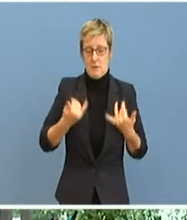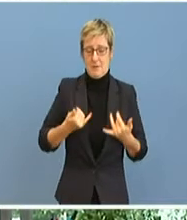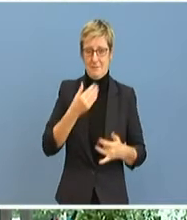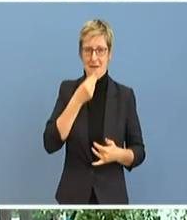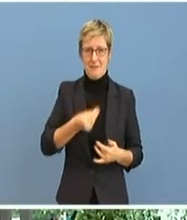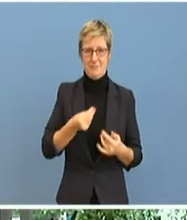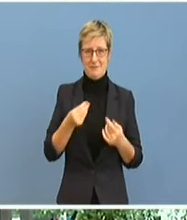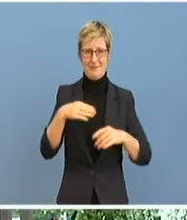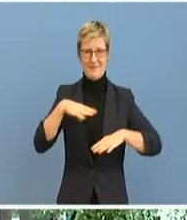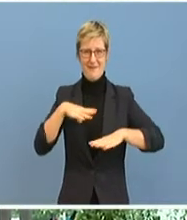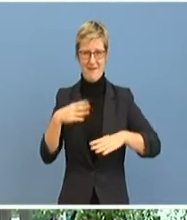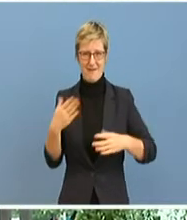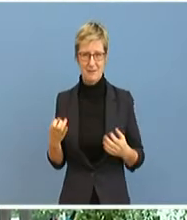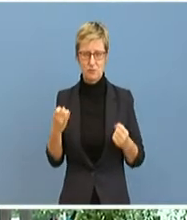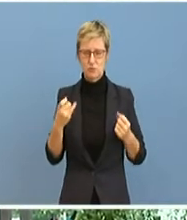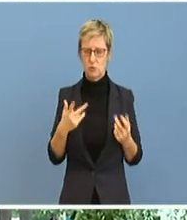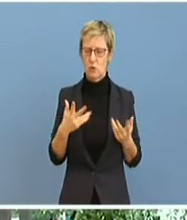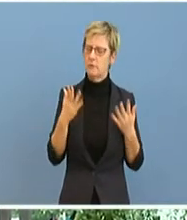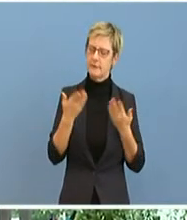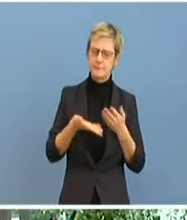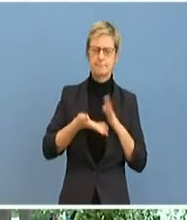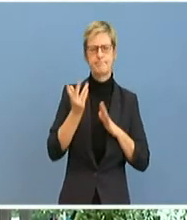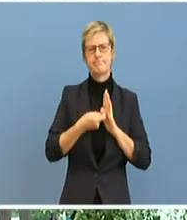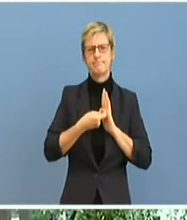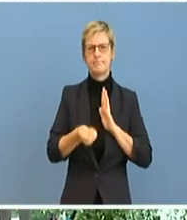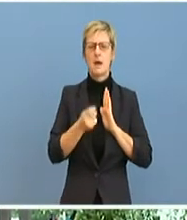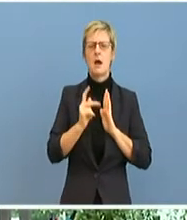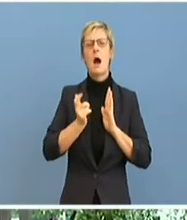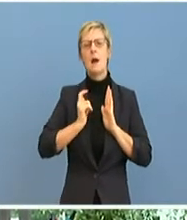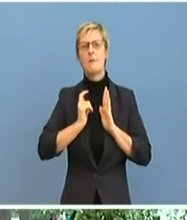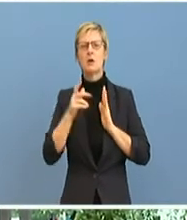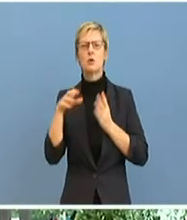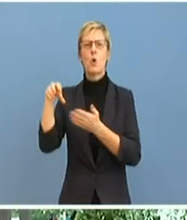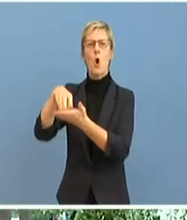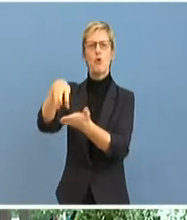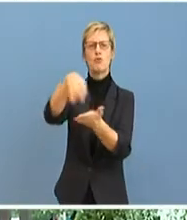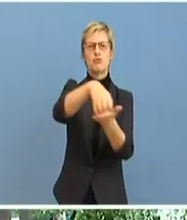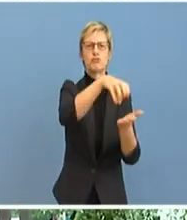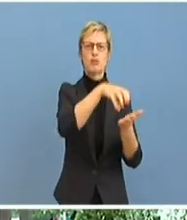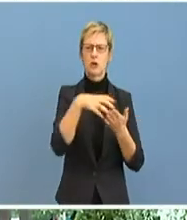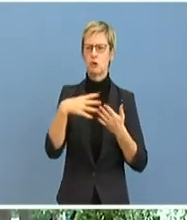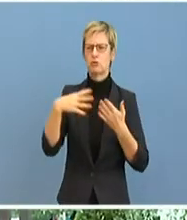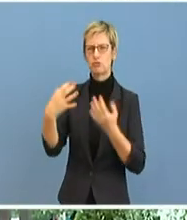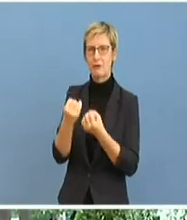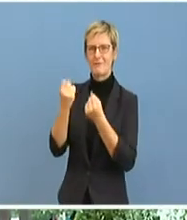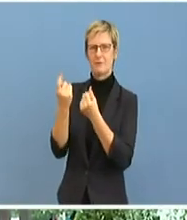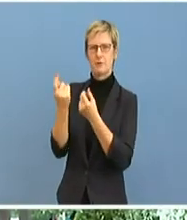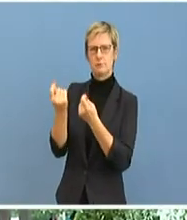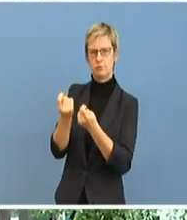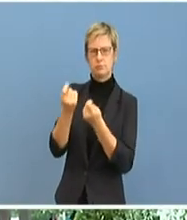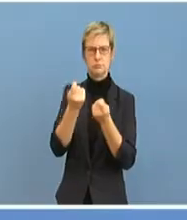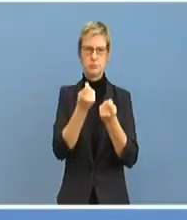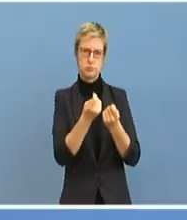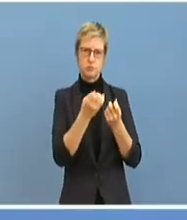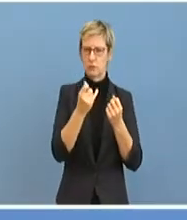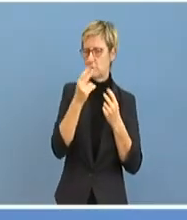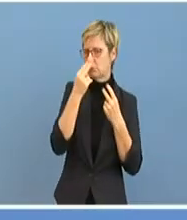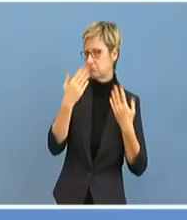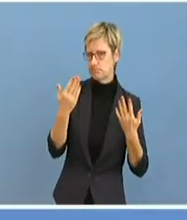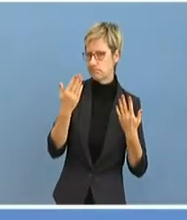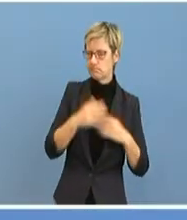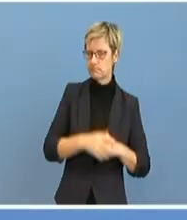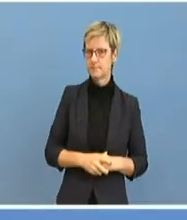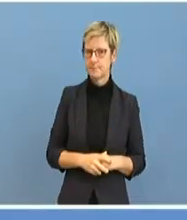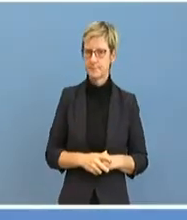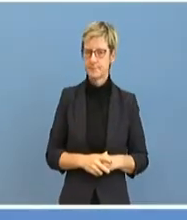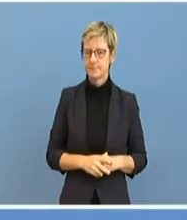dass man das aussetzt und jetzt erstmal abwartet, was die Großstädte denn selber oder die Hotspots selber tun? Also zunächst einmal